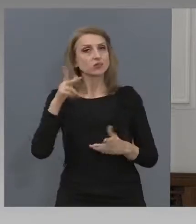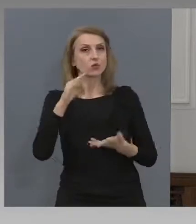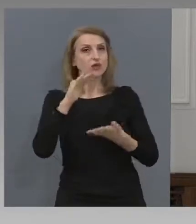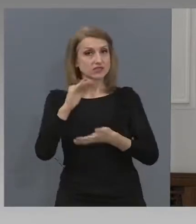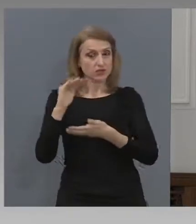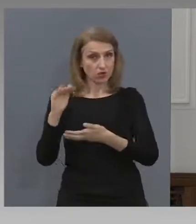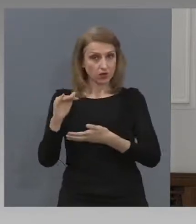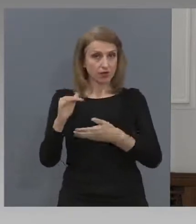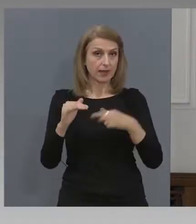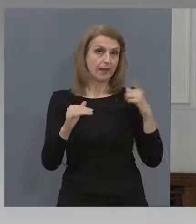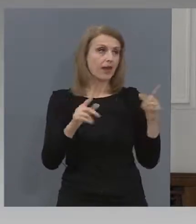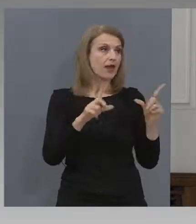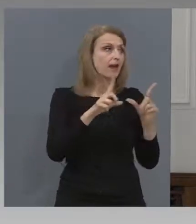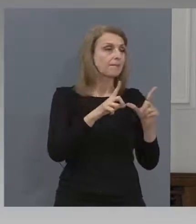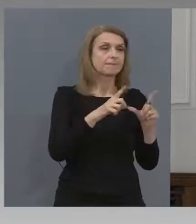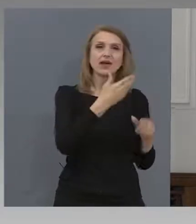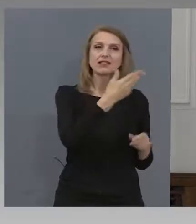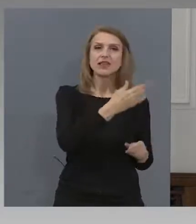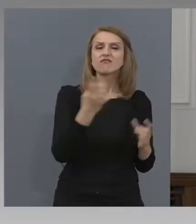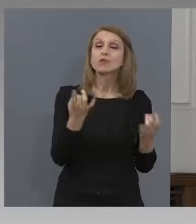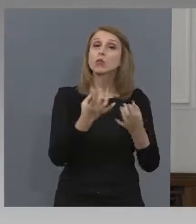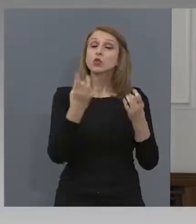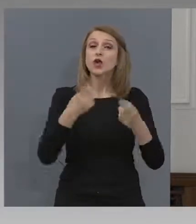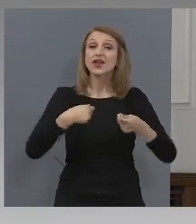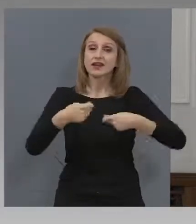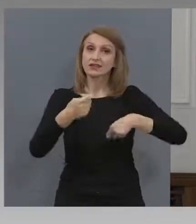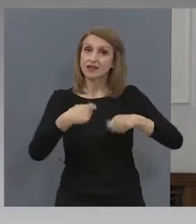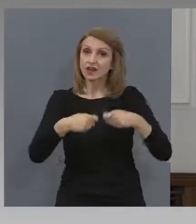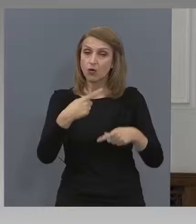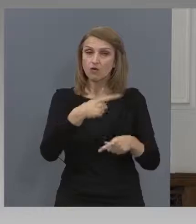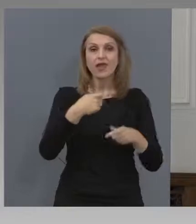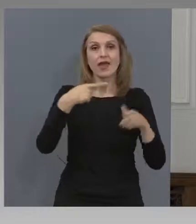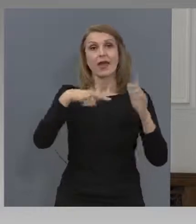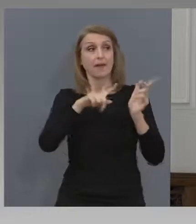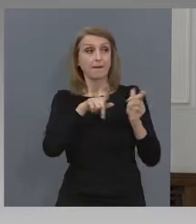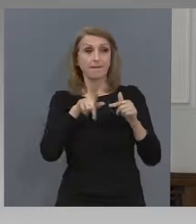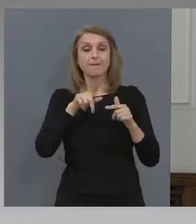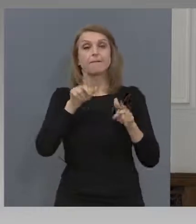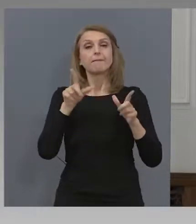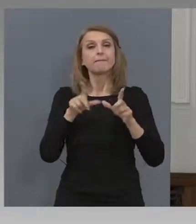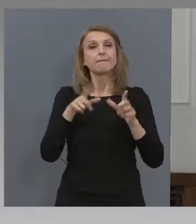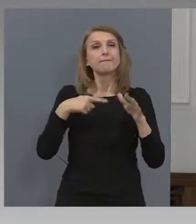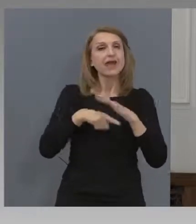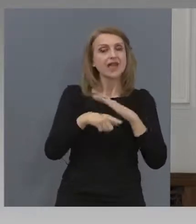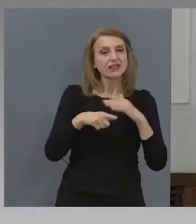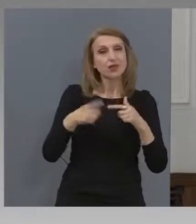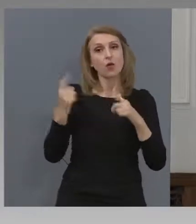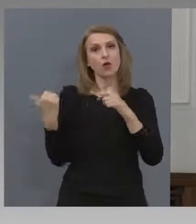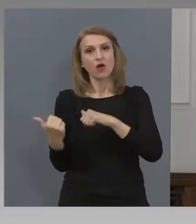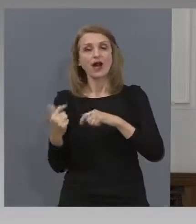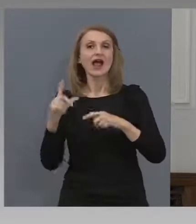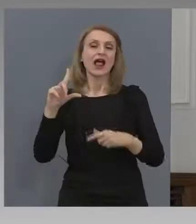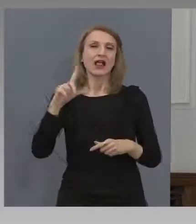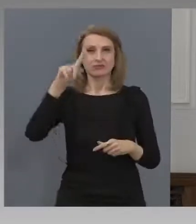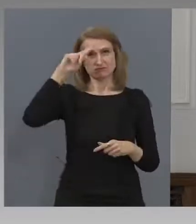Господин Матеев, Сдружение за модерна търговия, господин Гаврилов, Метро, госпожа Драгийска, Лидъл.